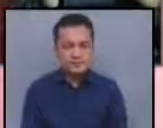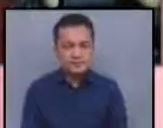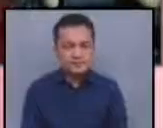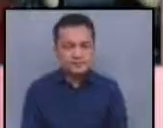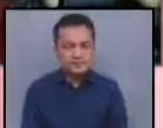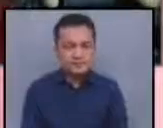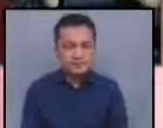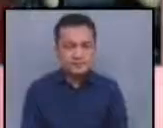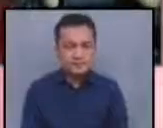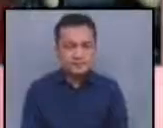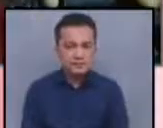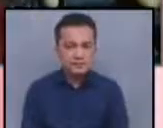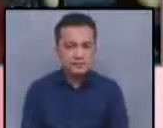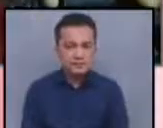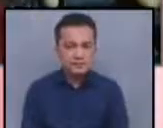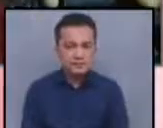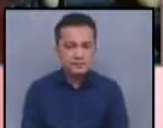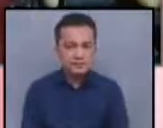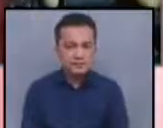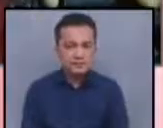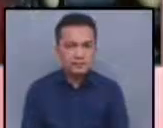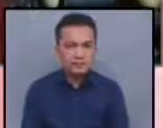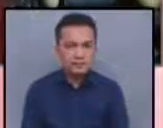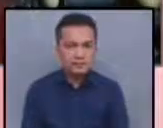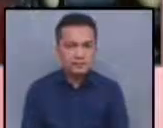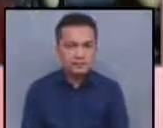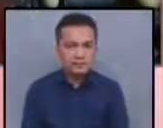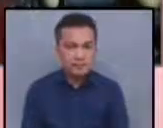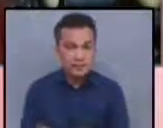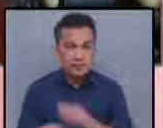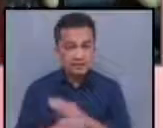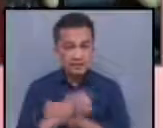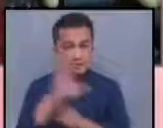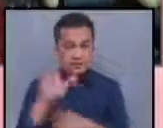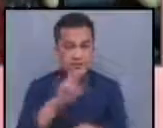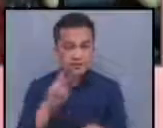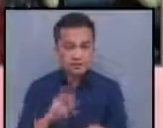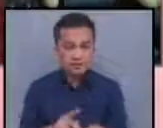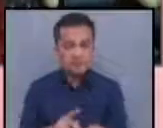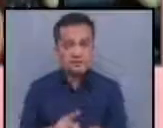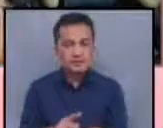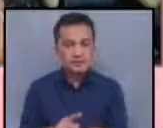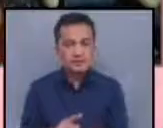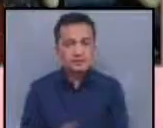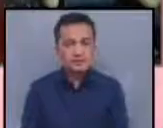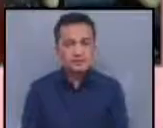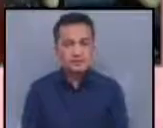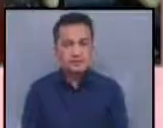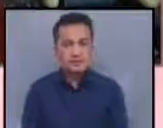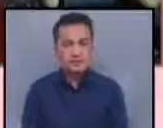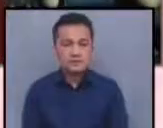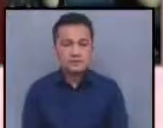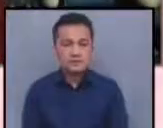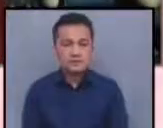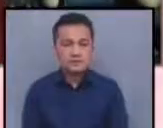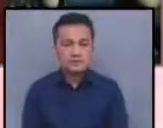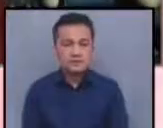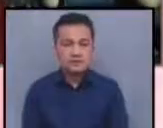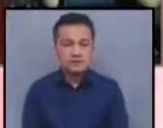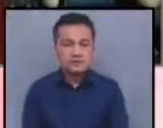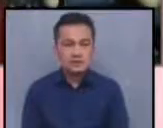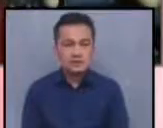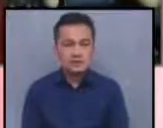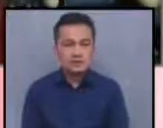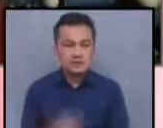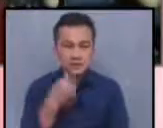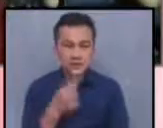What's up, Cooking Ina! Rise and shine, Pilipinas! I love the vibe as always.